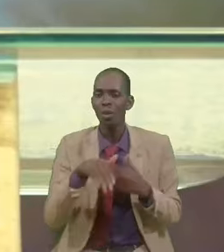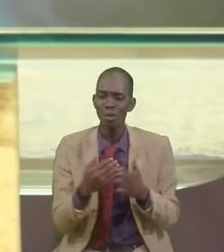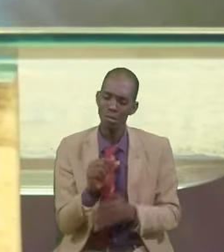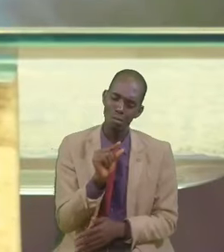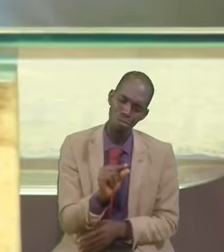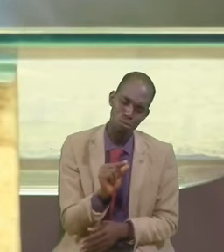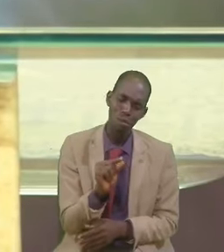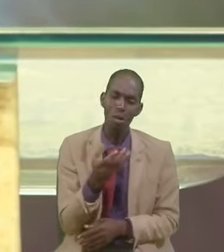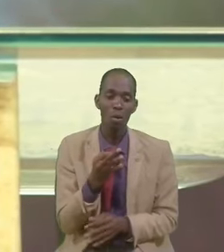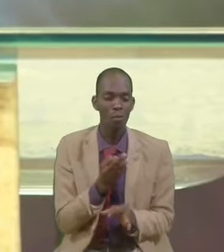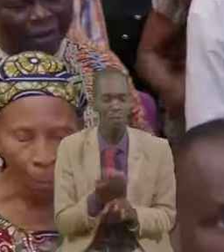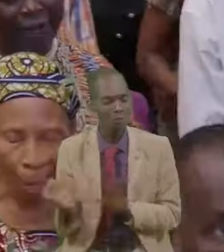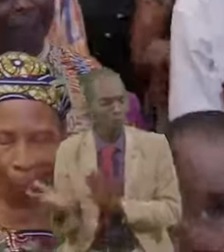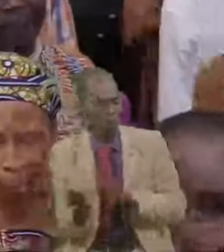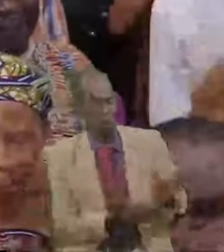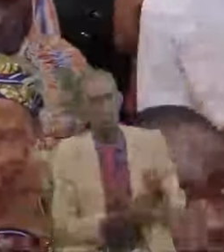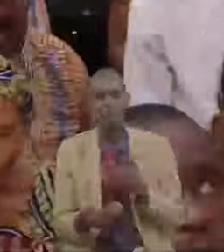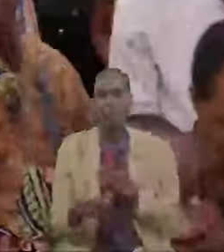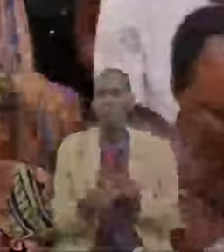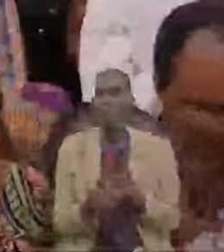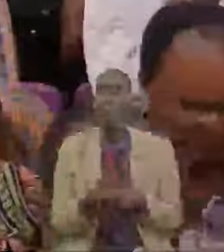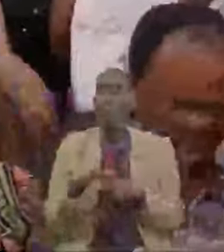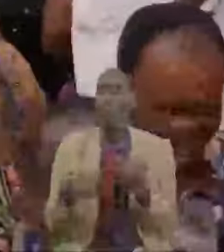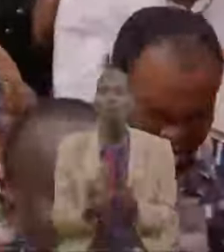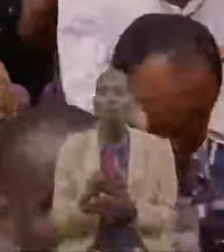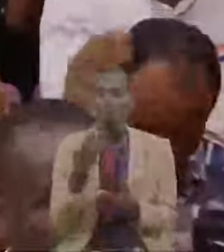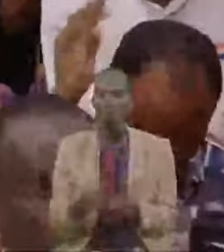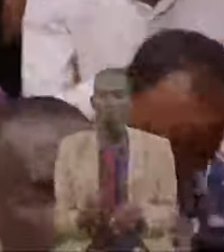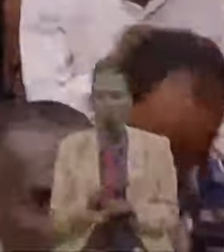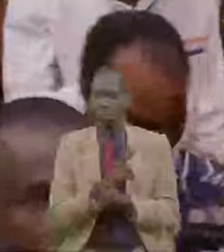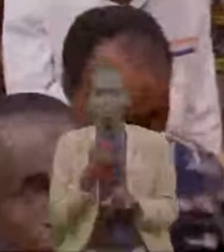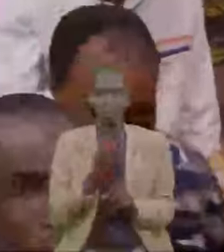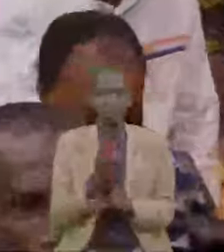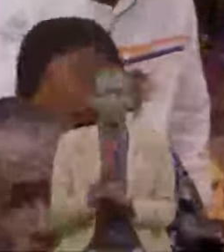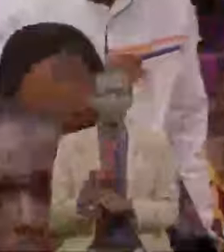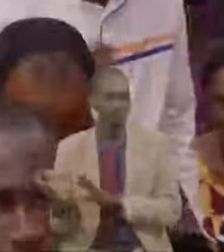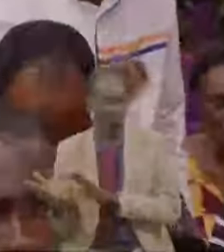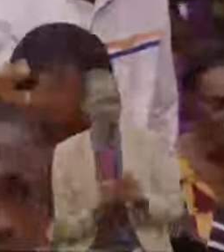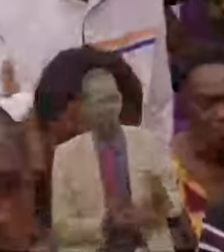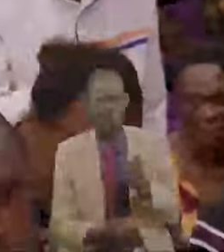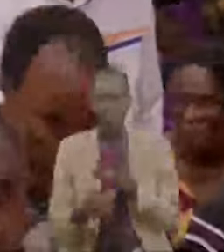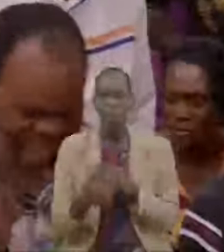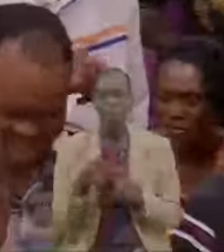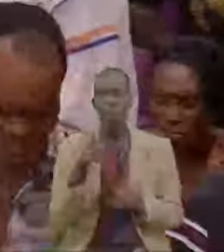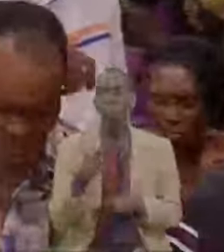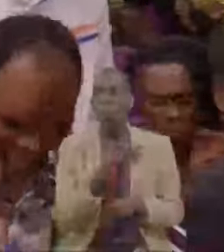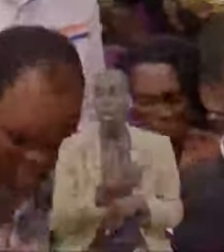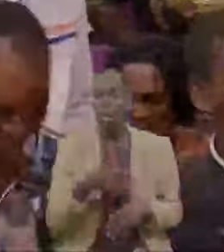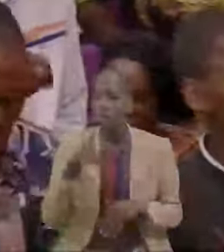Abandonnez la petitesse de foi derrière vous. Abandonnez le manque de foi derrière vous. Et